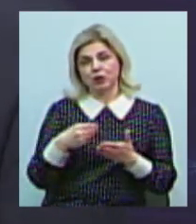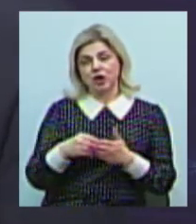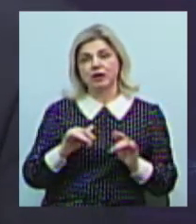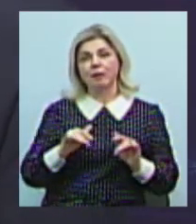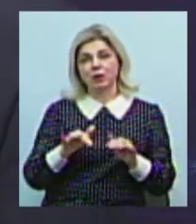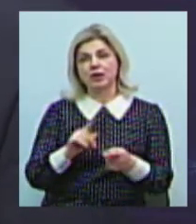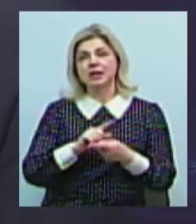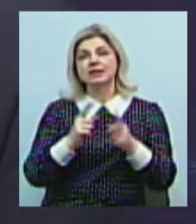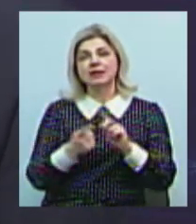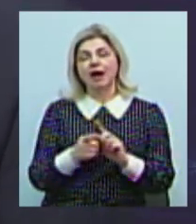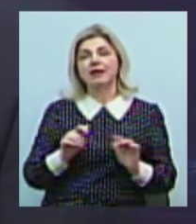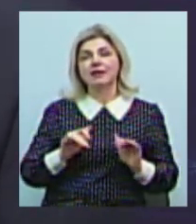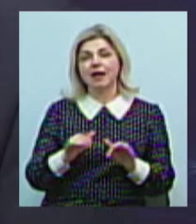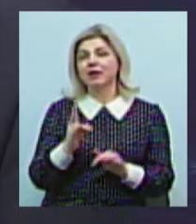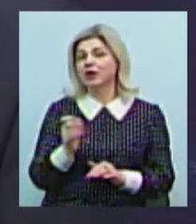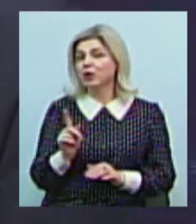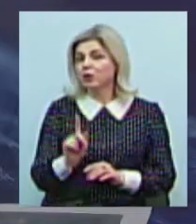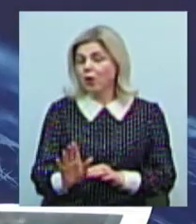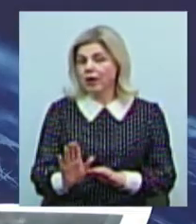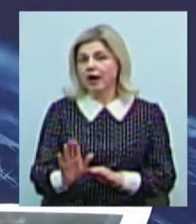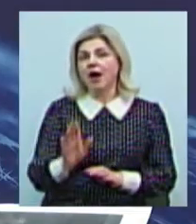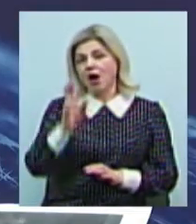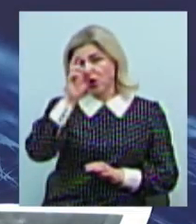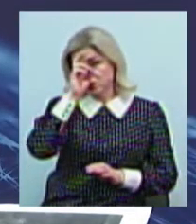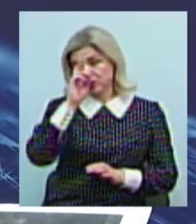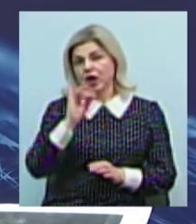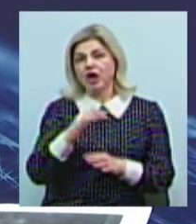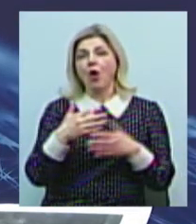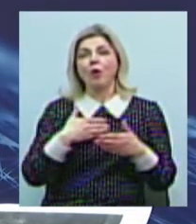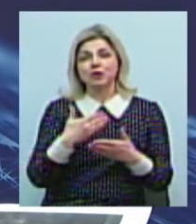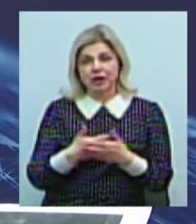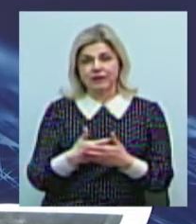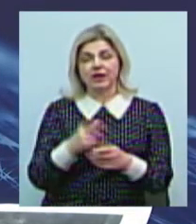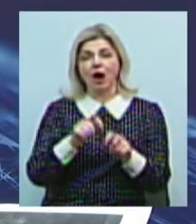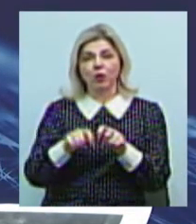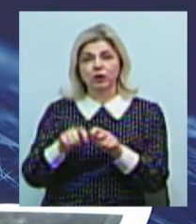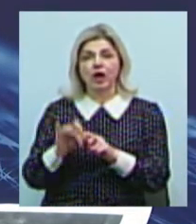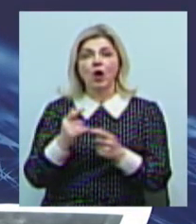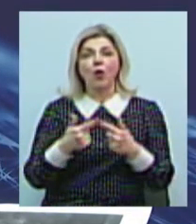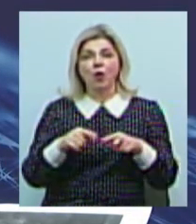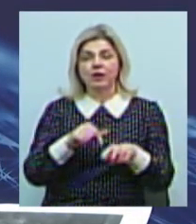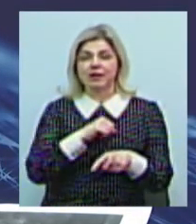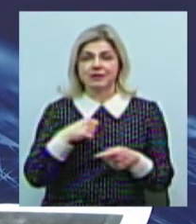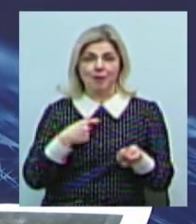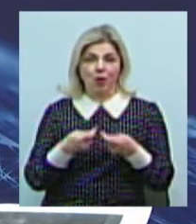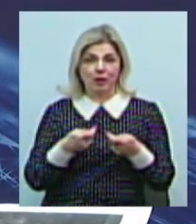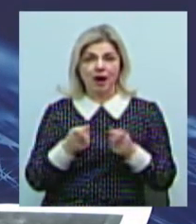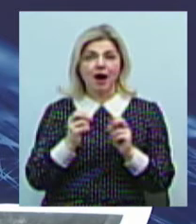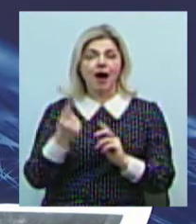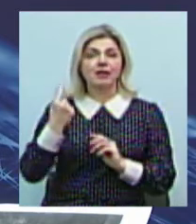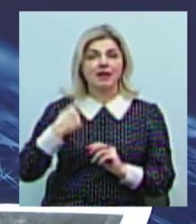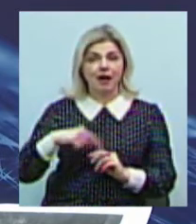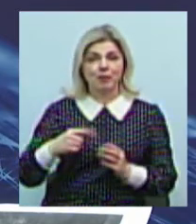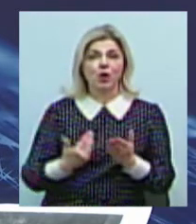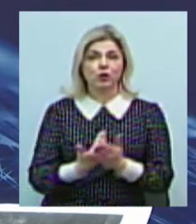станет делом не только общественных и государственных аудиторов, а также органов местного самоуправления, как требует